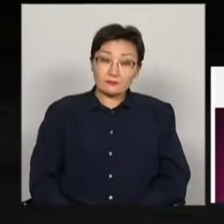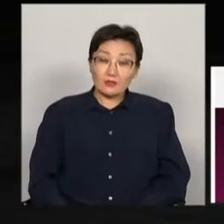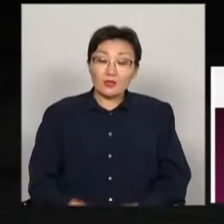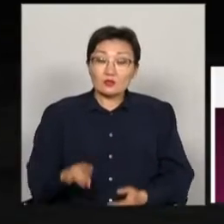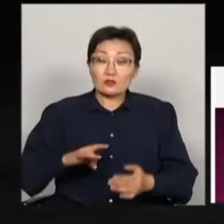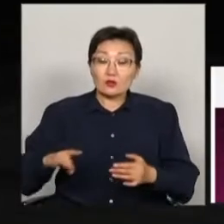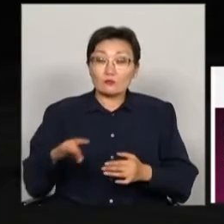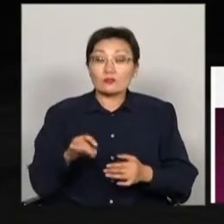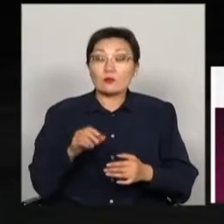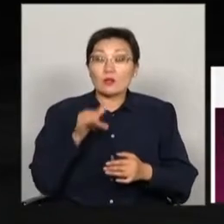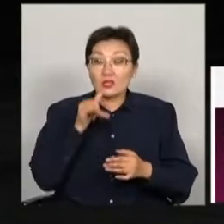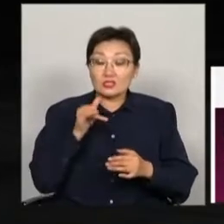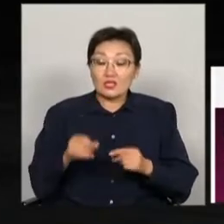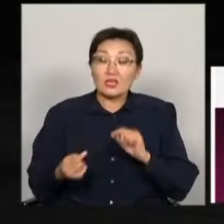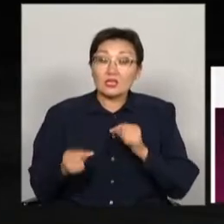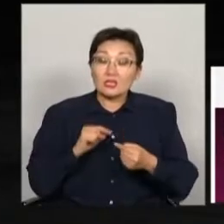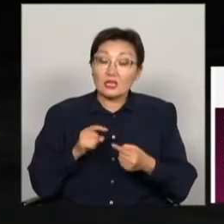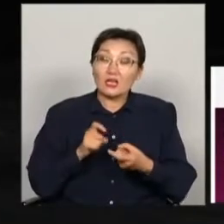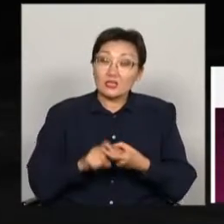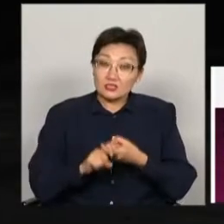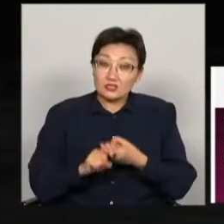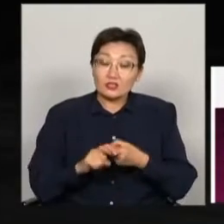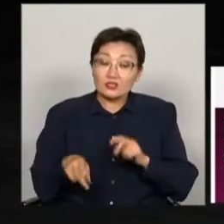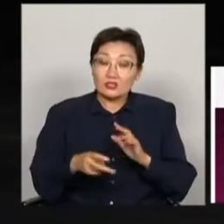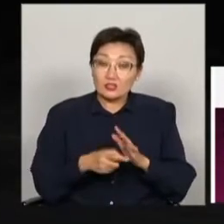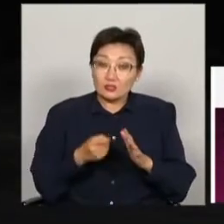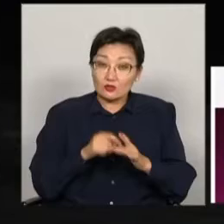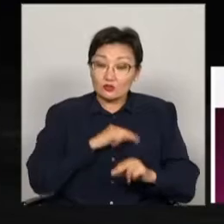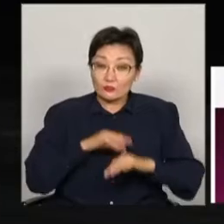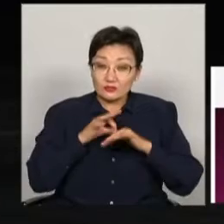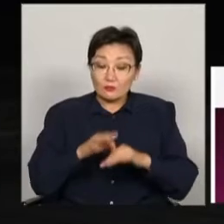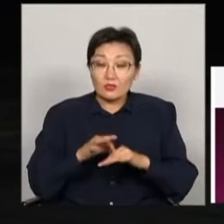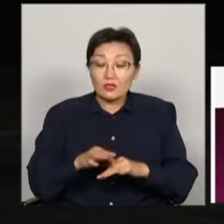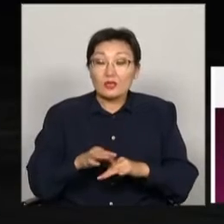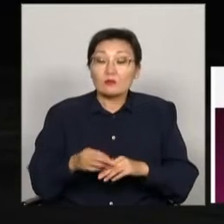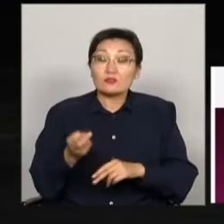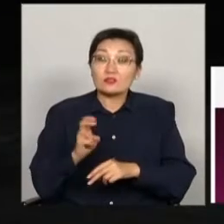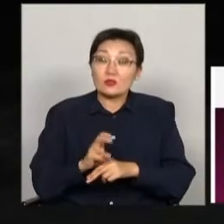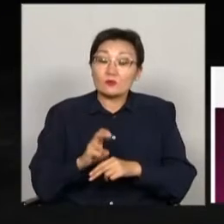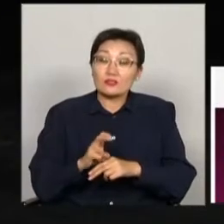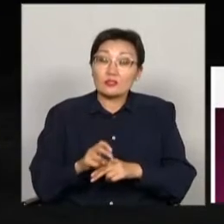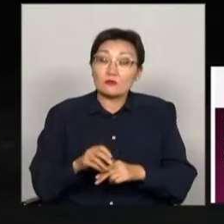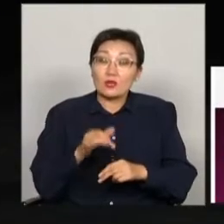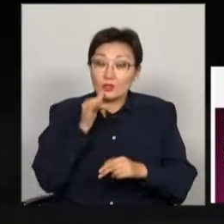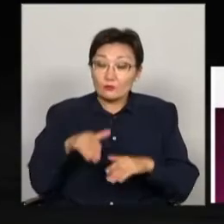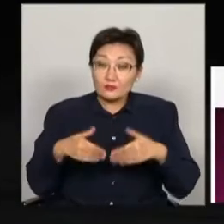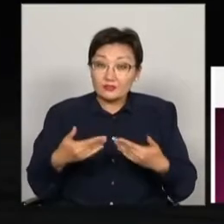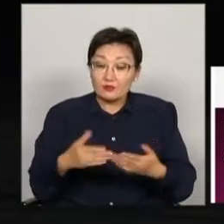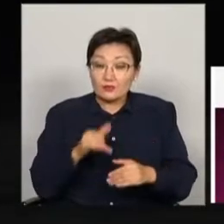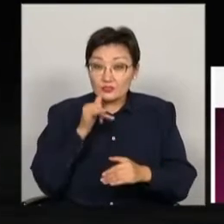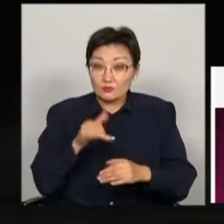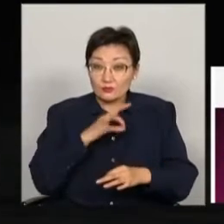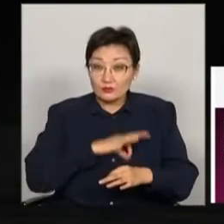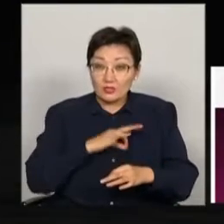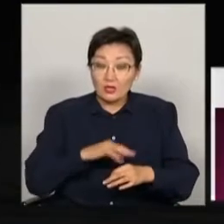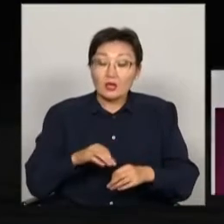Ауданда қорқорға қатысты тексеріс жұмыстары үнемі жүреді. Ереже бұзушылық анықталған жағдайда келушілерге қорқор ұсынғандар мен оны шеккендерге әкімшілік